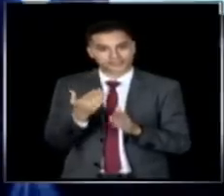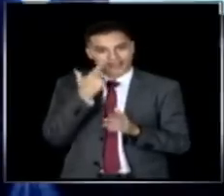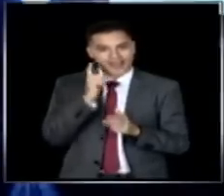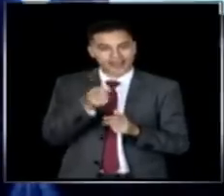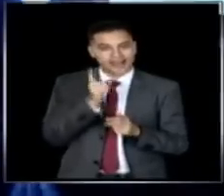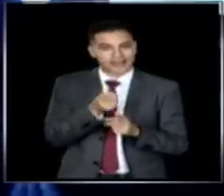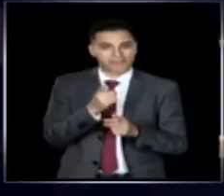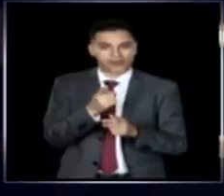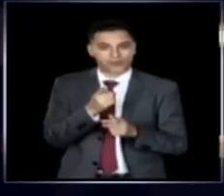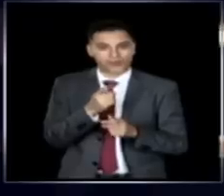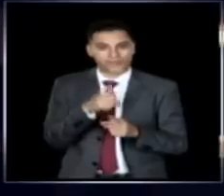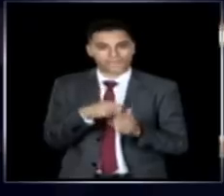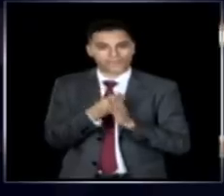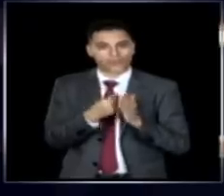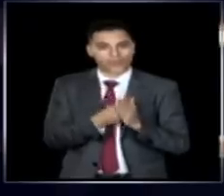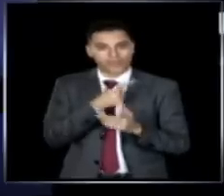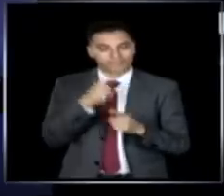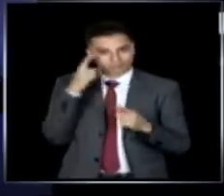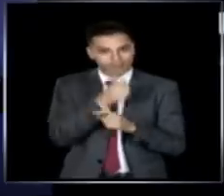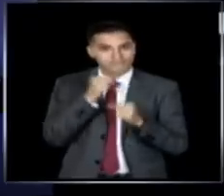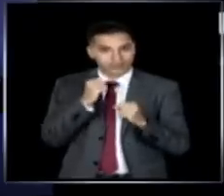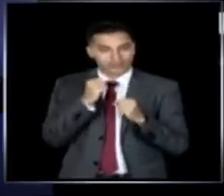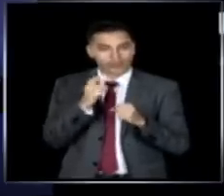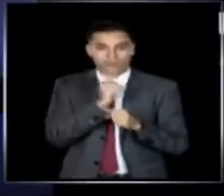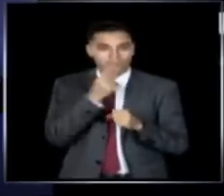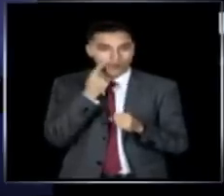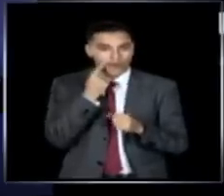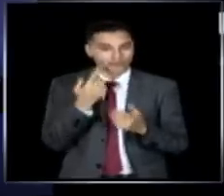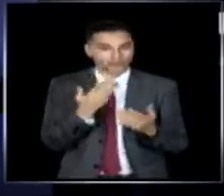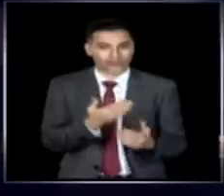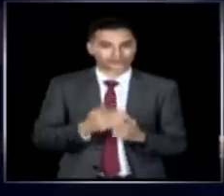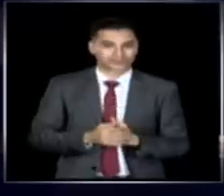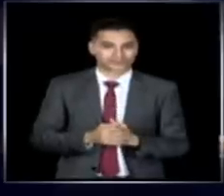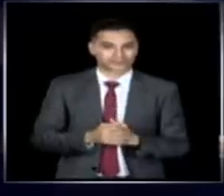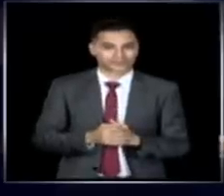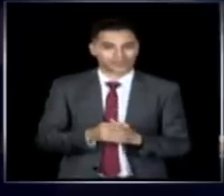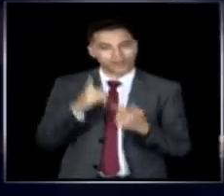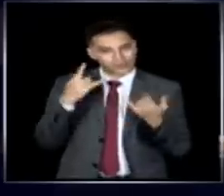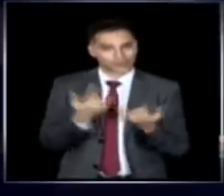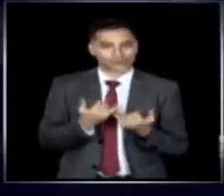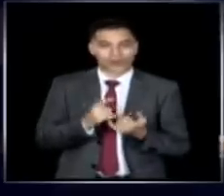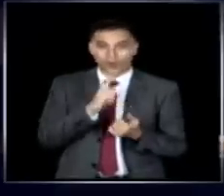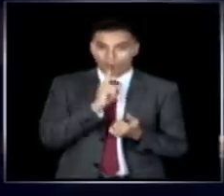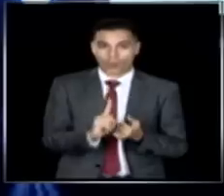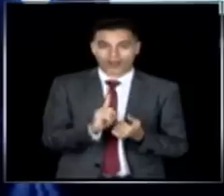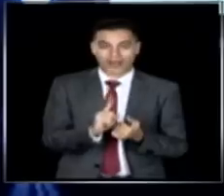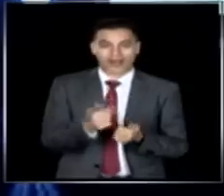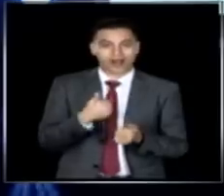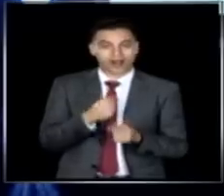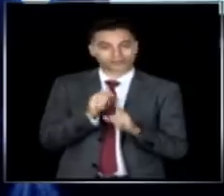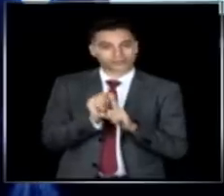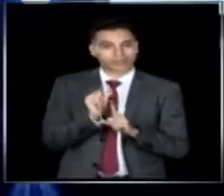بالكو المنتخب ده تقيل وما بيهزرش. ربنا يستر. ايوه ربنا يستر، ولكن نصحتي